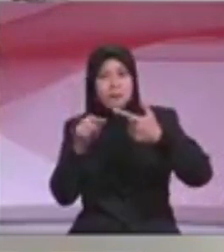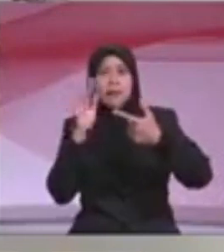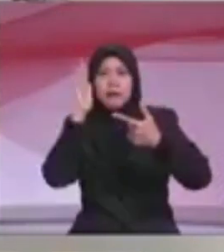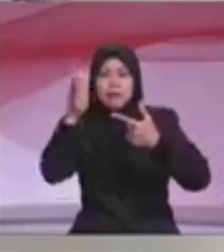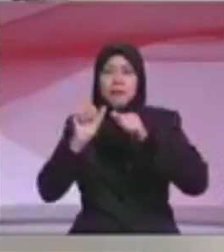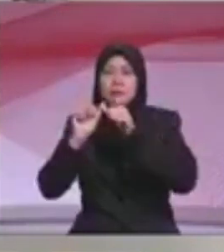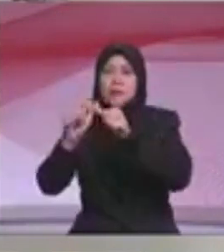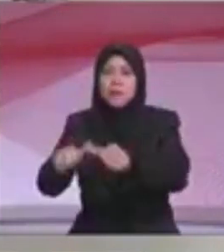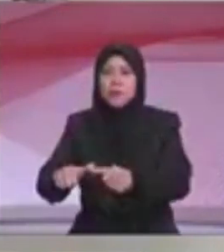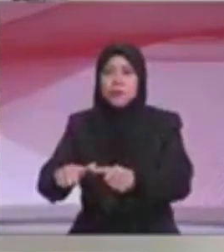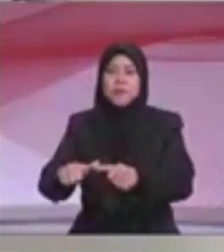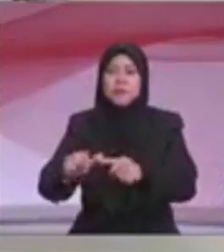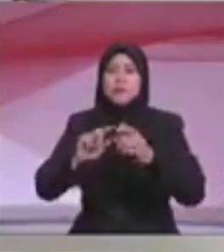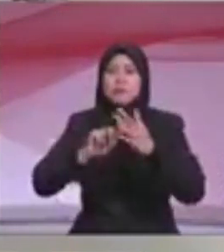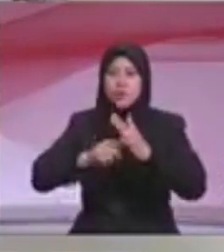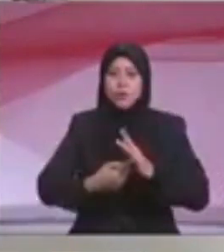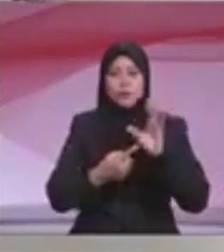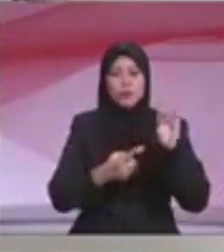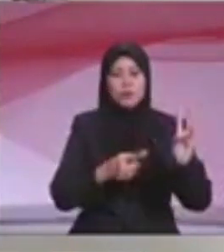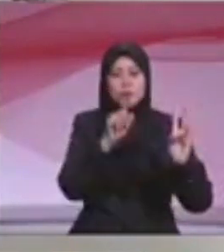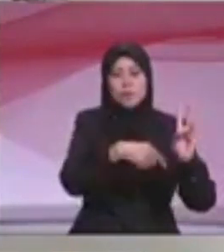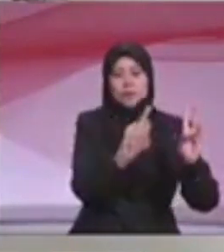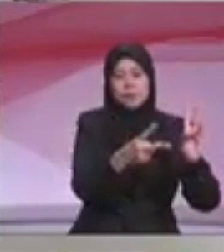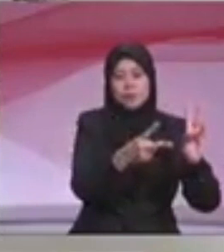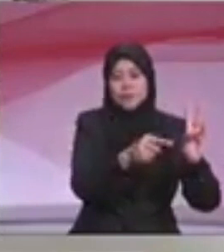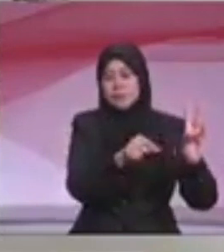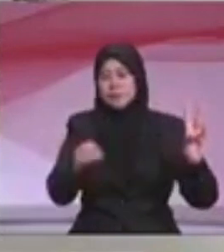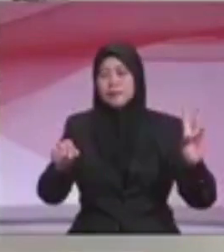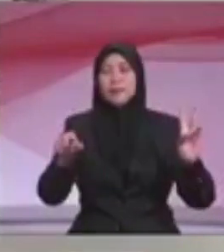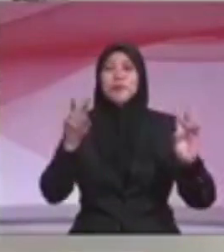diteruskan bermula 7 Disember sehingga